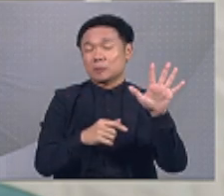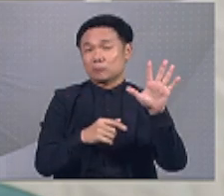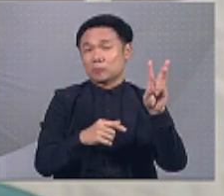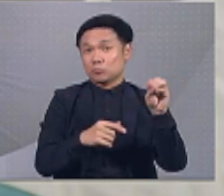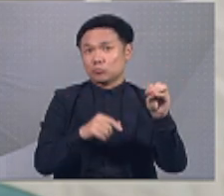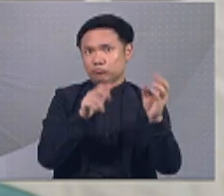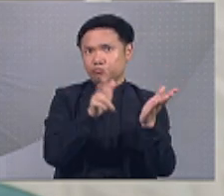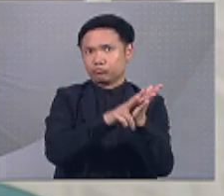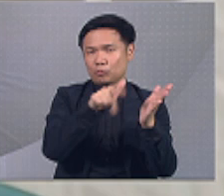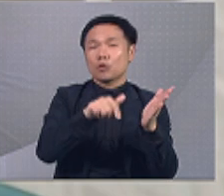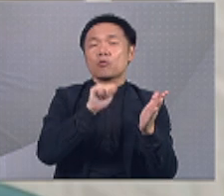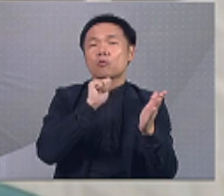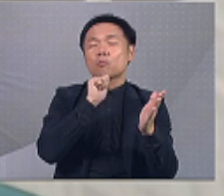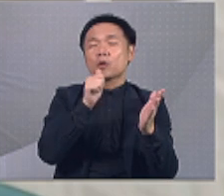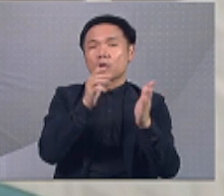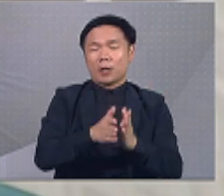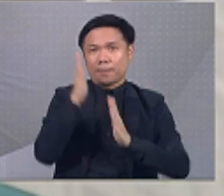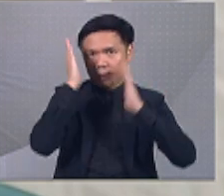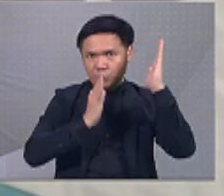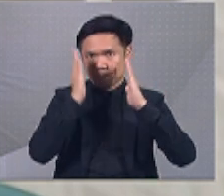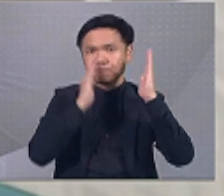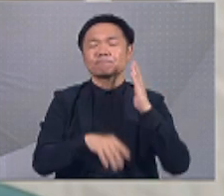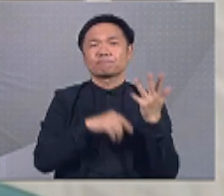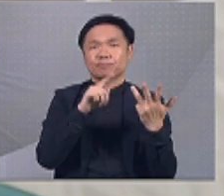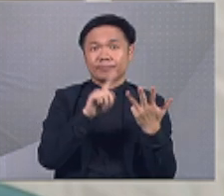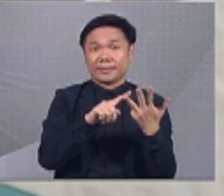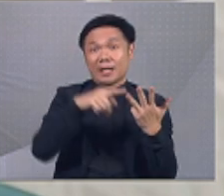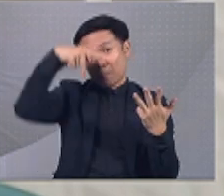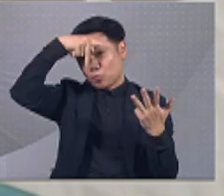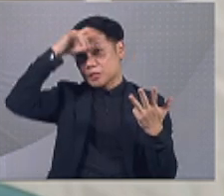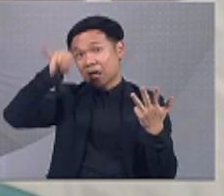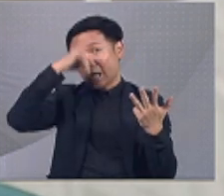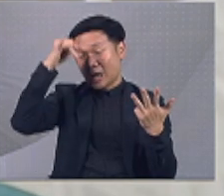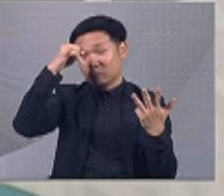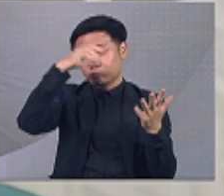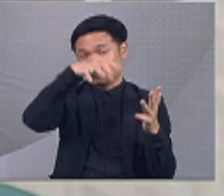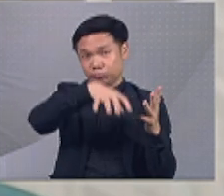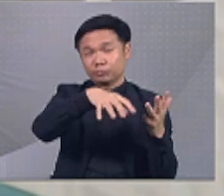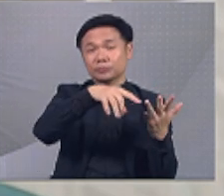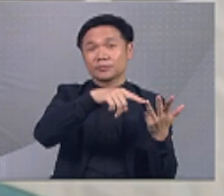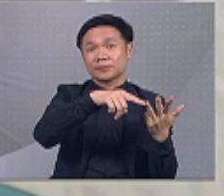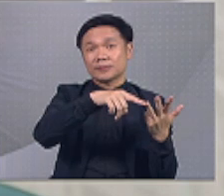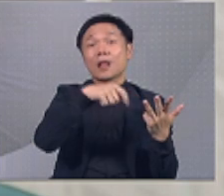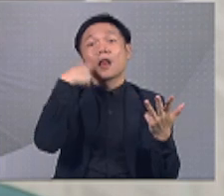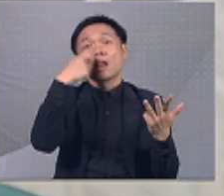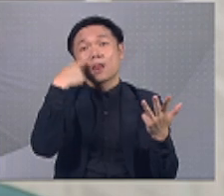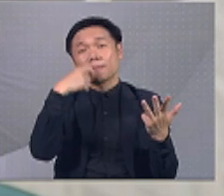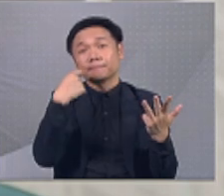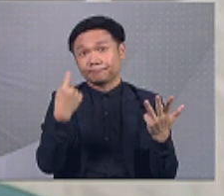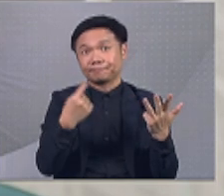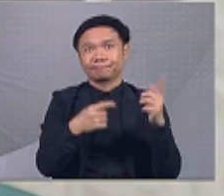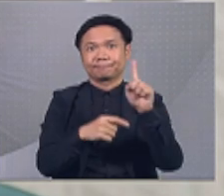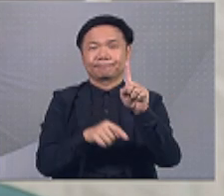bukan warganegara dana Depot tahanan sementara immigration Putrajaya jumlah sampel yang diambil yelah